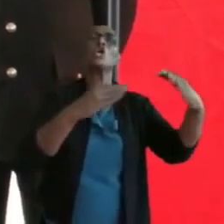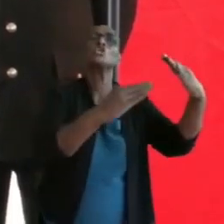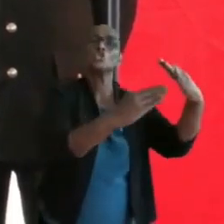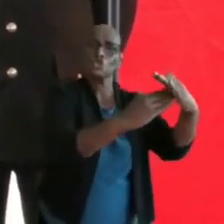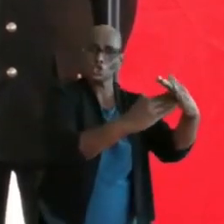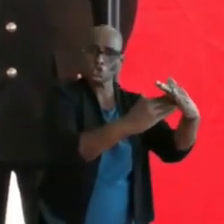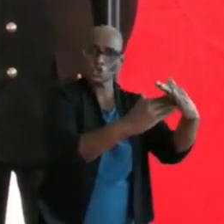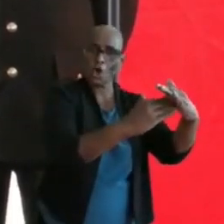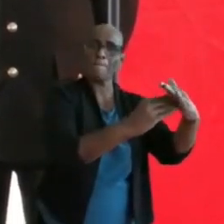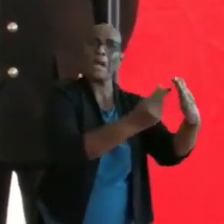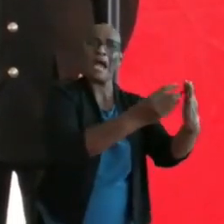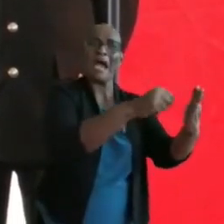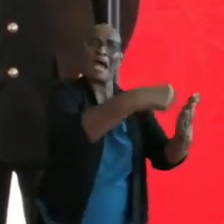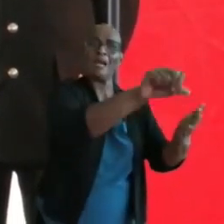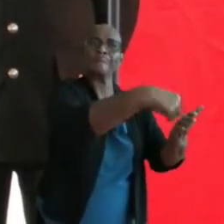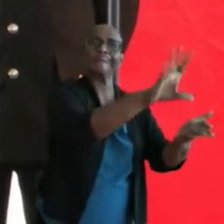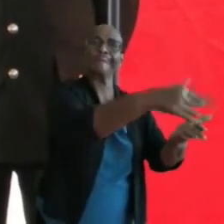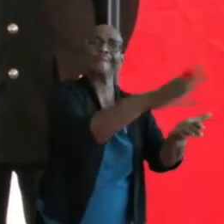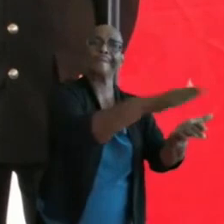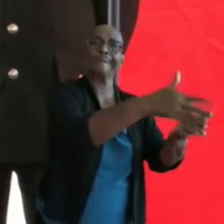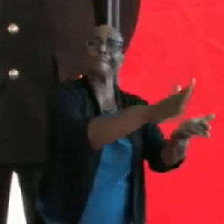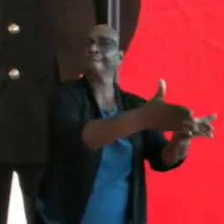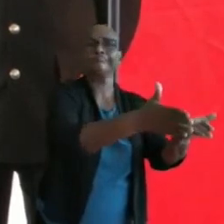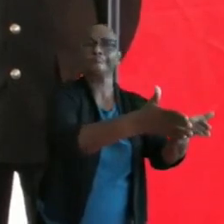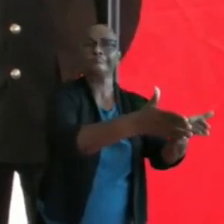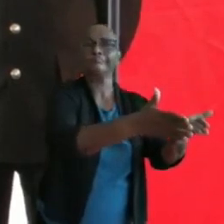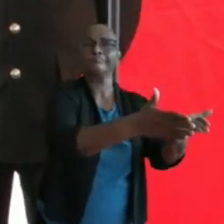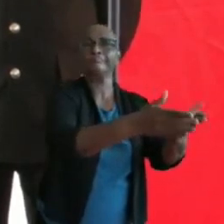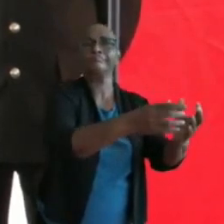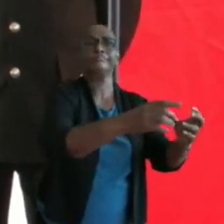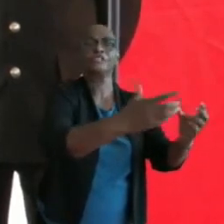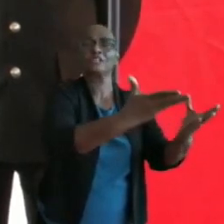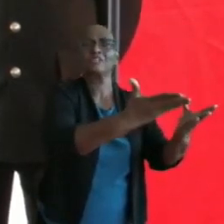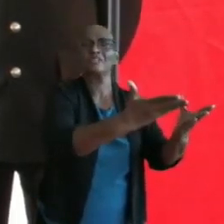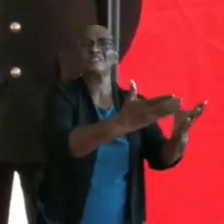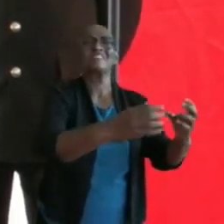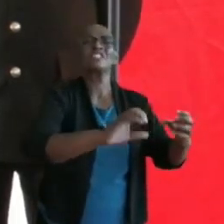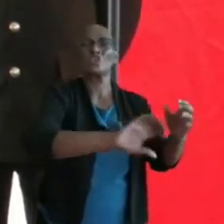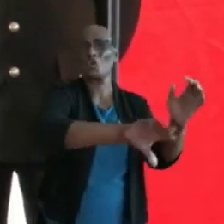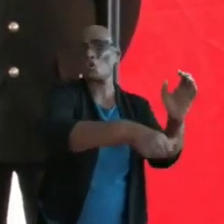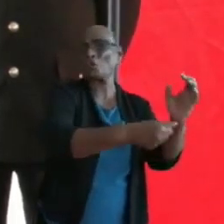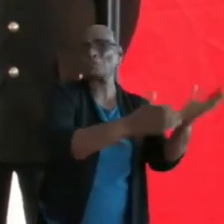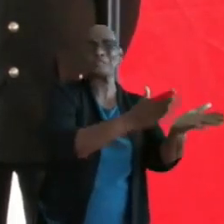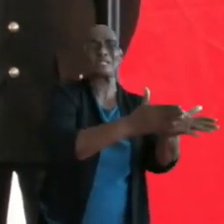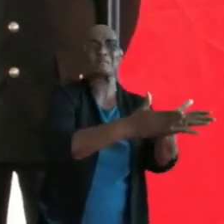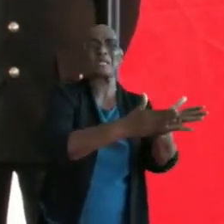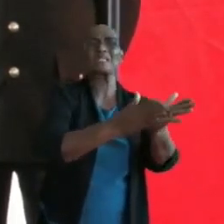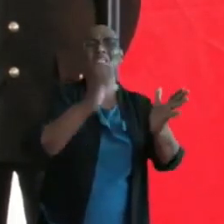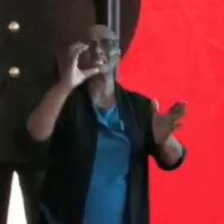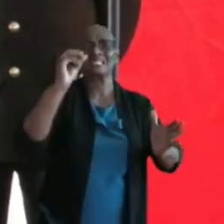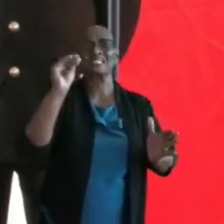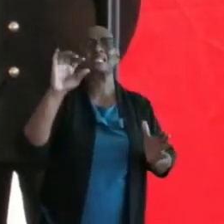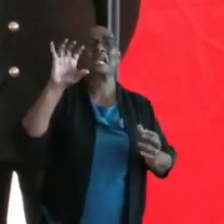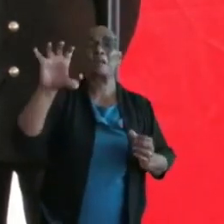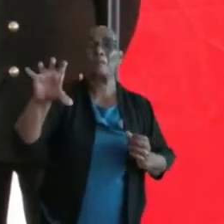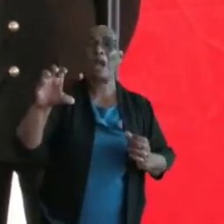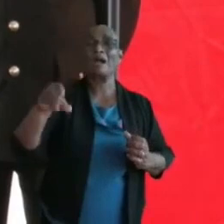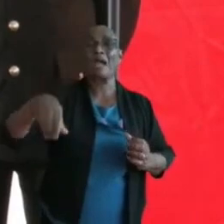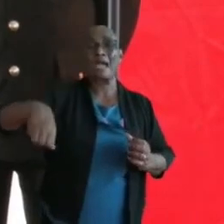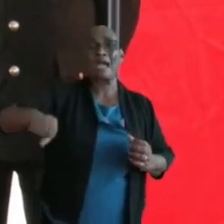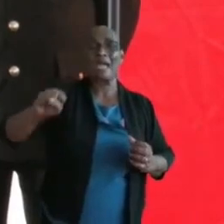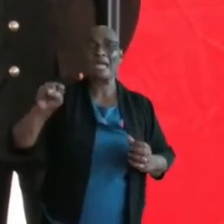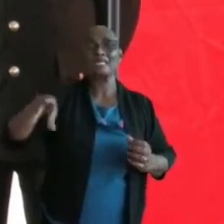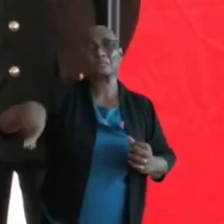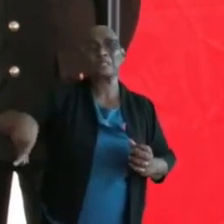aan geldverspilling. Kopstukken in het grootste corruptieschandaal bij onze centrale bank en postbaarbank